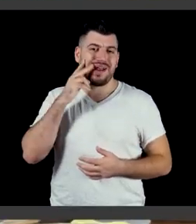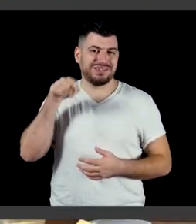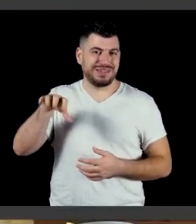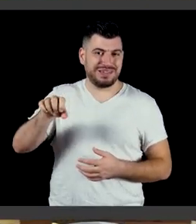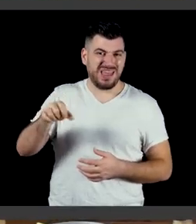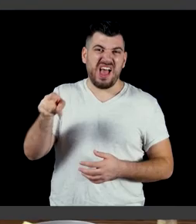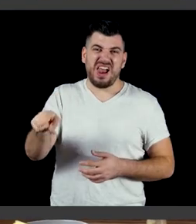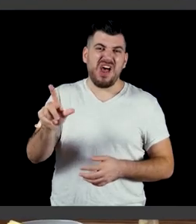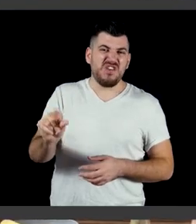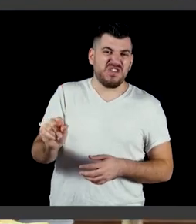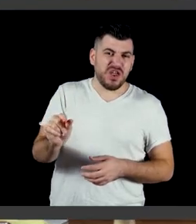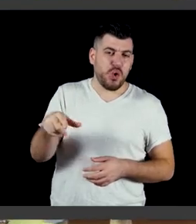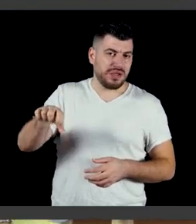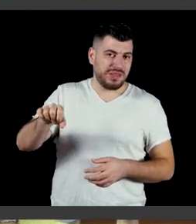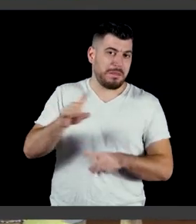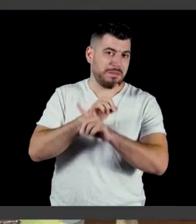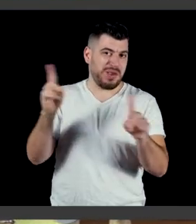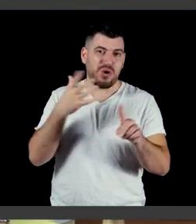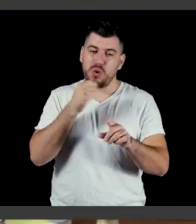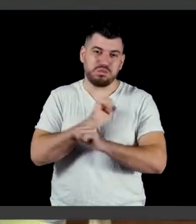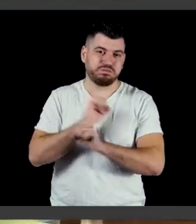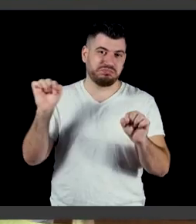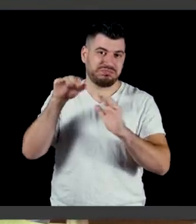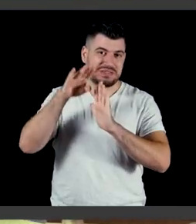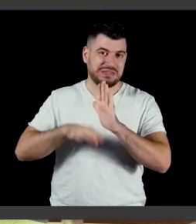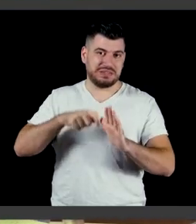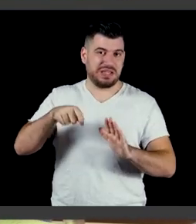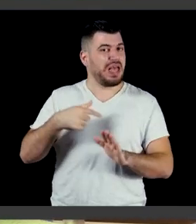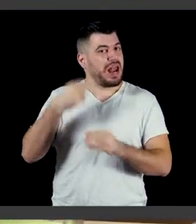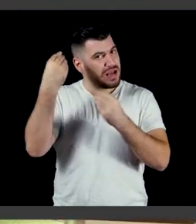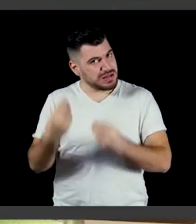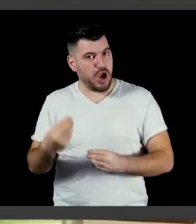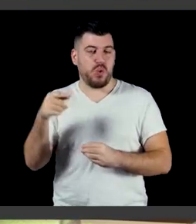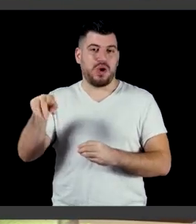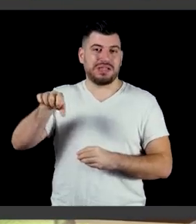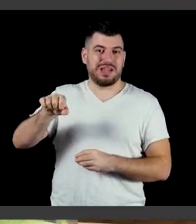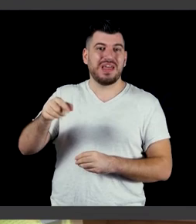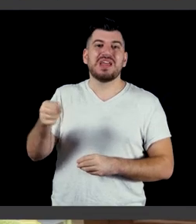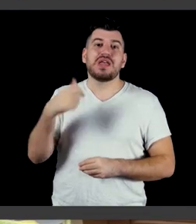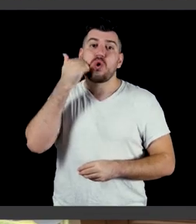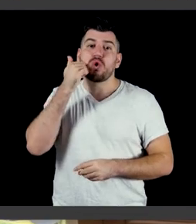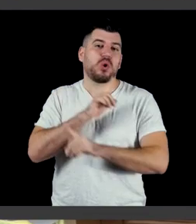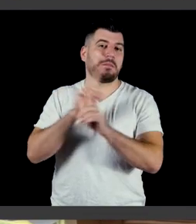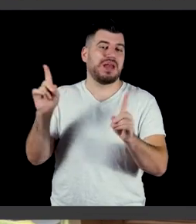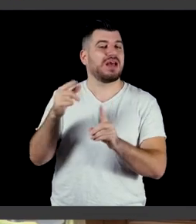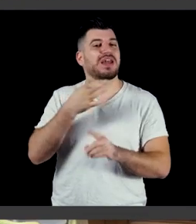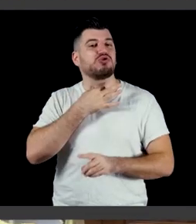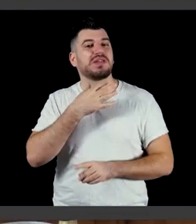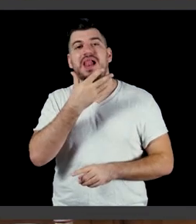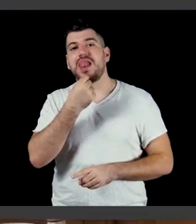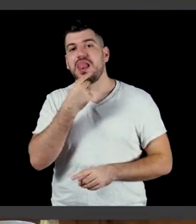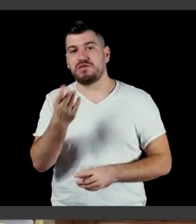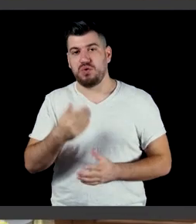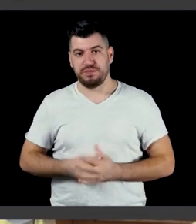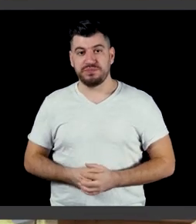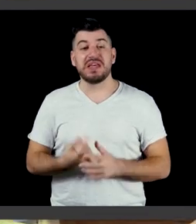πάρετε φτηνό ξύδι, γιατί θα μας χαλάσει τη συνταγή. Ένα καλό ξύδι να πάρουμε και να μην είναι κόκκινο, να είναι λευκό. Εντάξει. Και βάζουμε